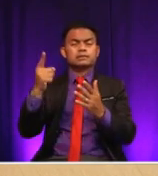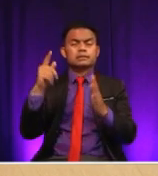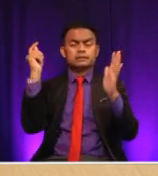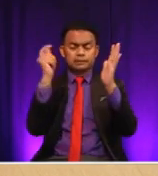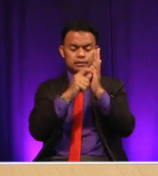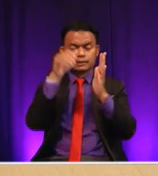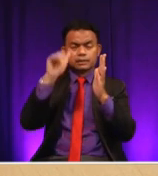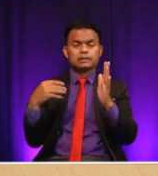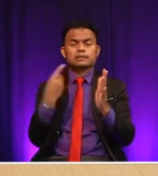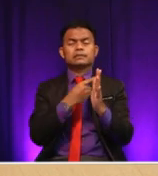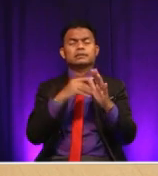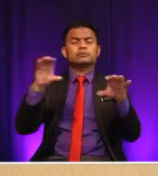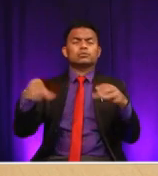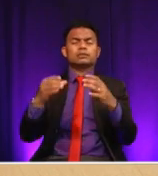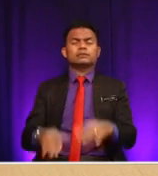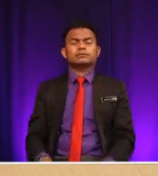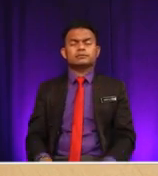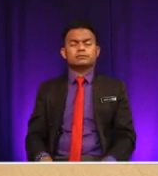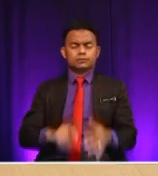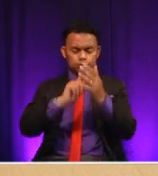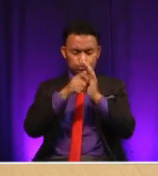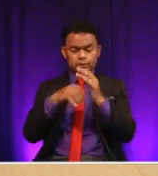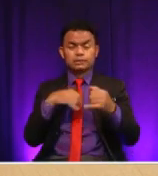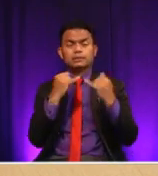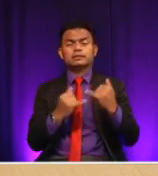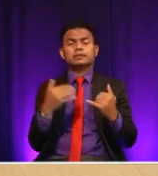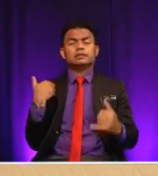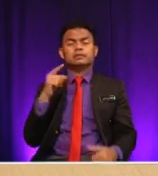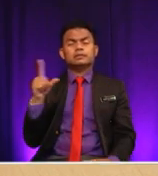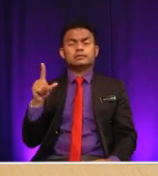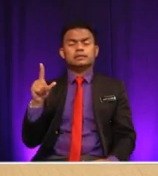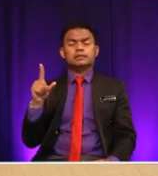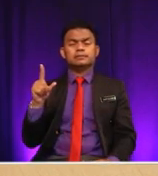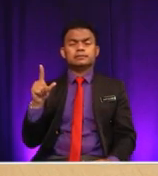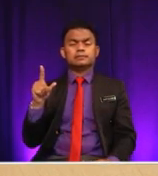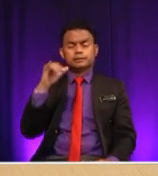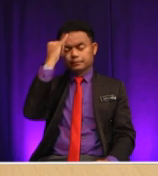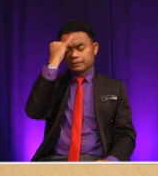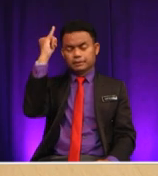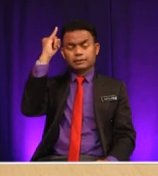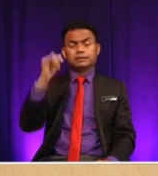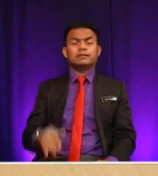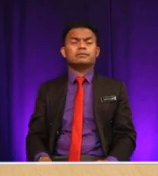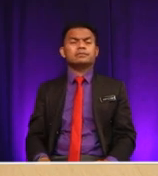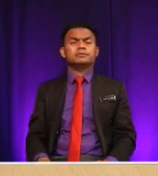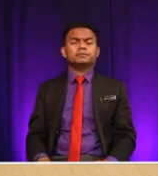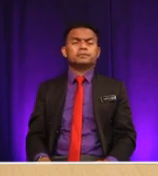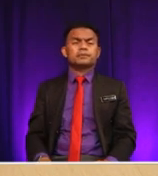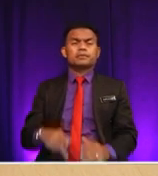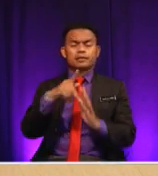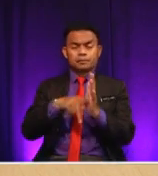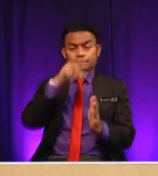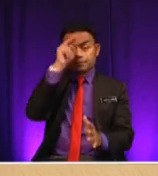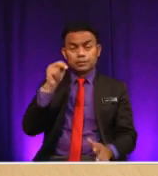hati ialah iman kepada kelakuan jadi pedoman jadi persoalan yang terakhir untuk rangkap yang ke-10 di sini adalah persoalan